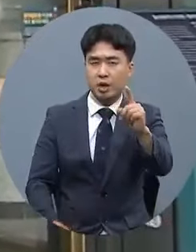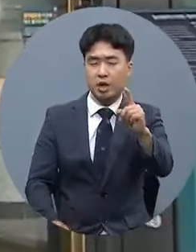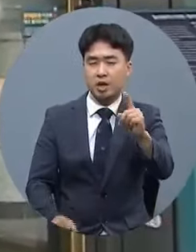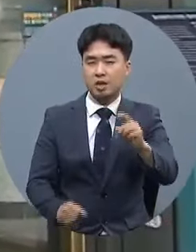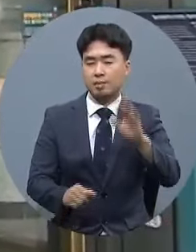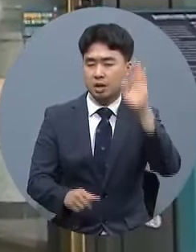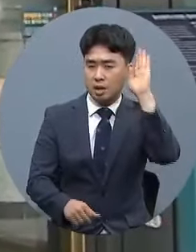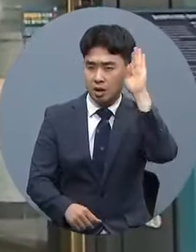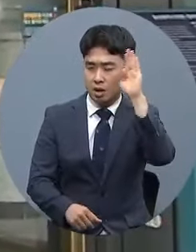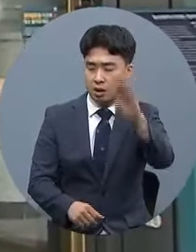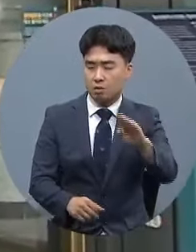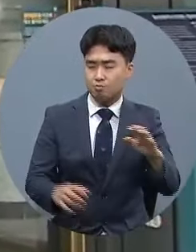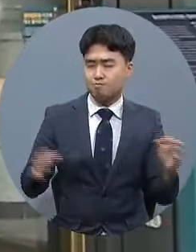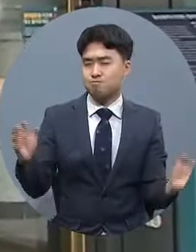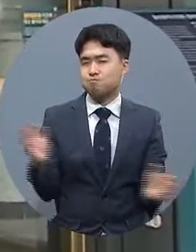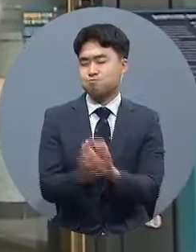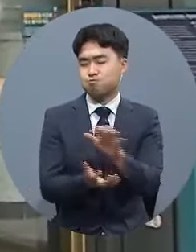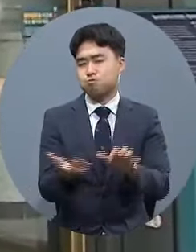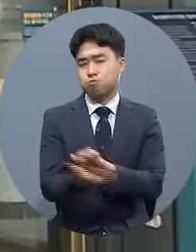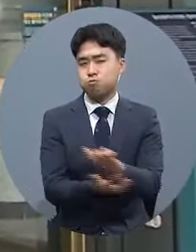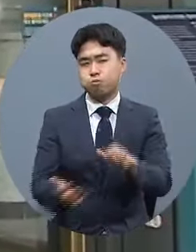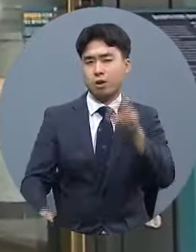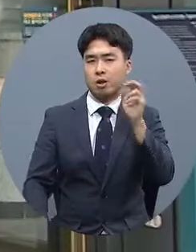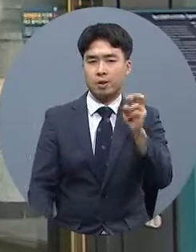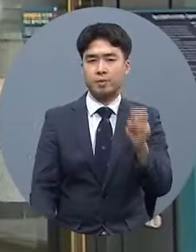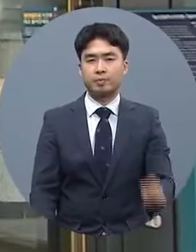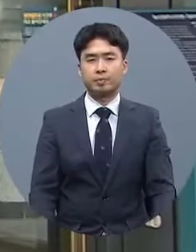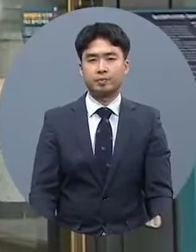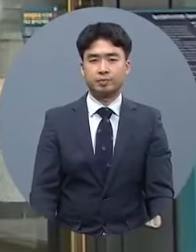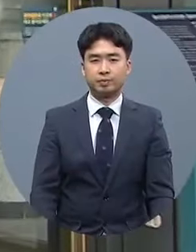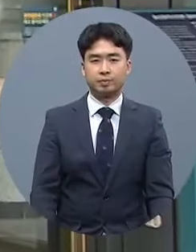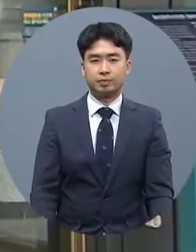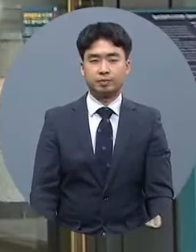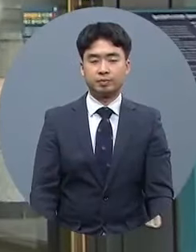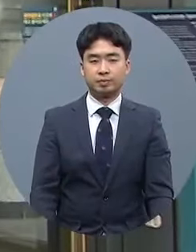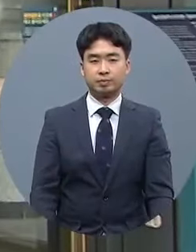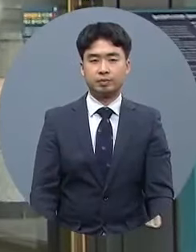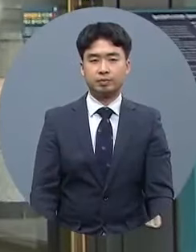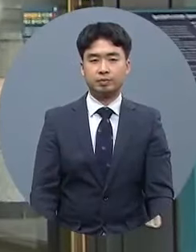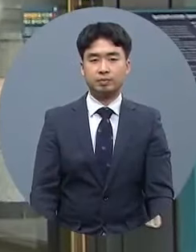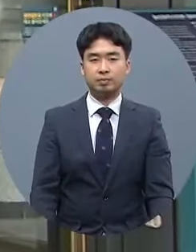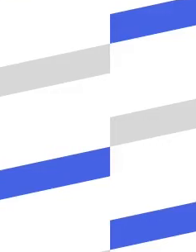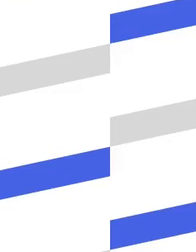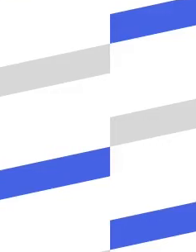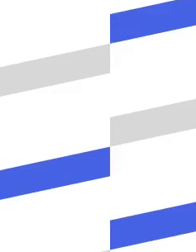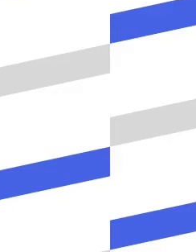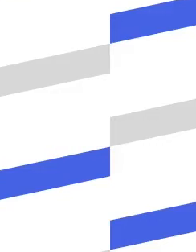향후 상당한 파장을 예고하고 있습니다. MBC 뉴스 조창래입니다.